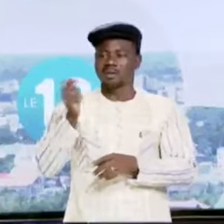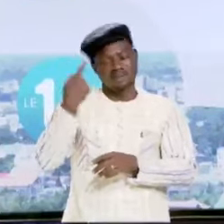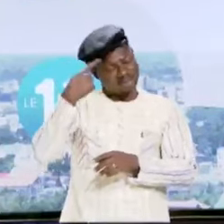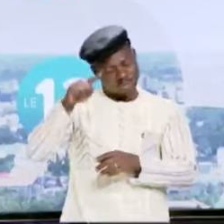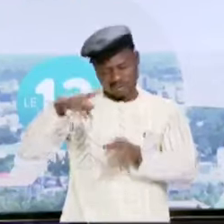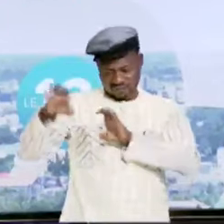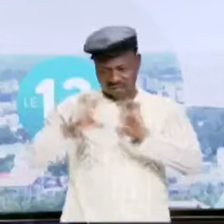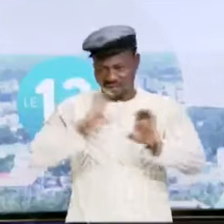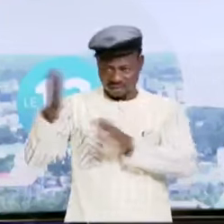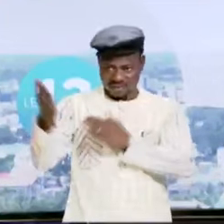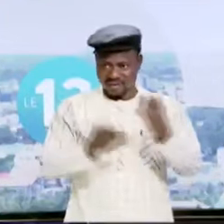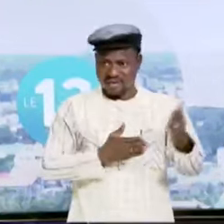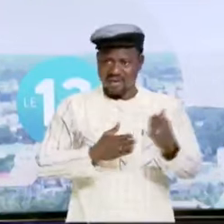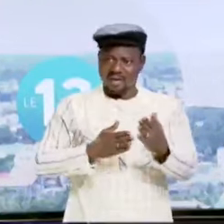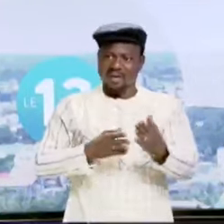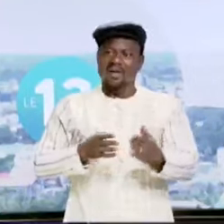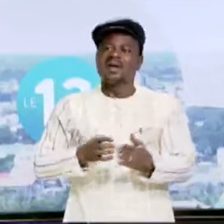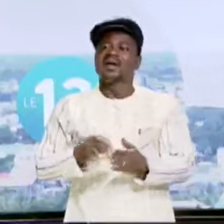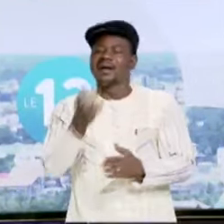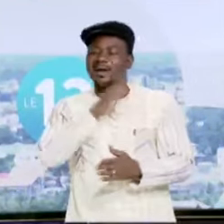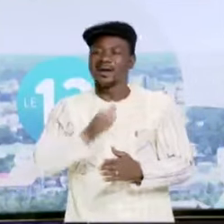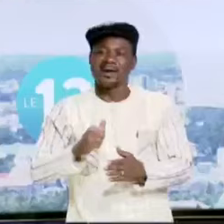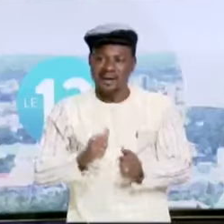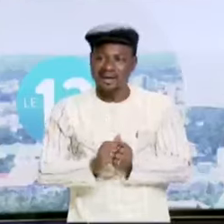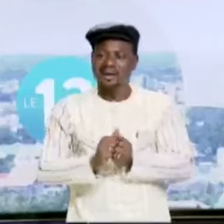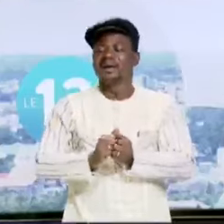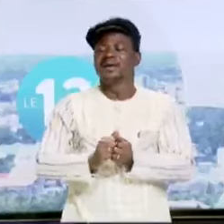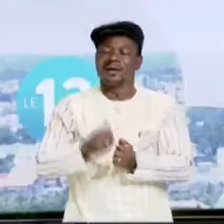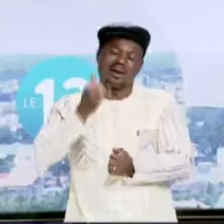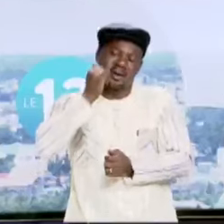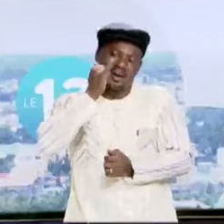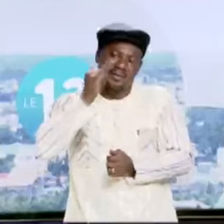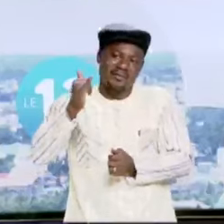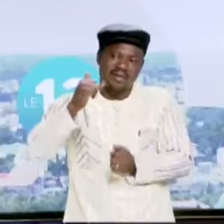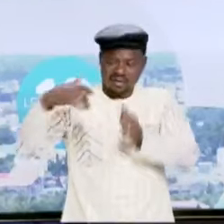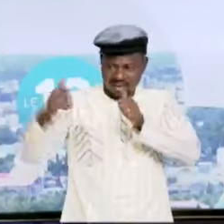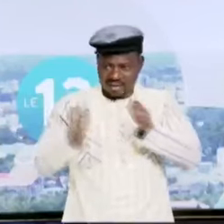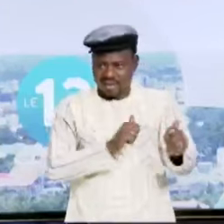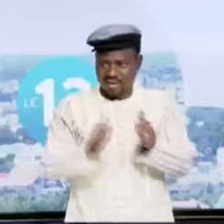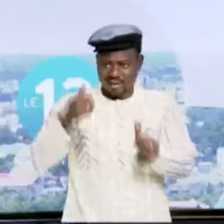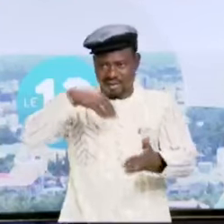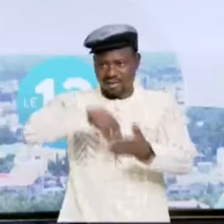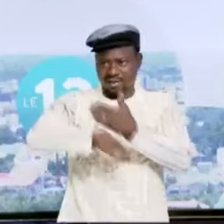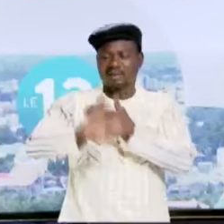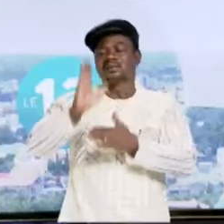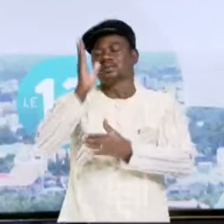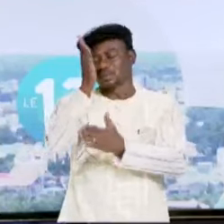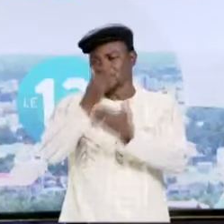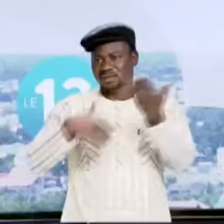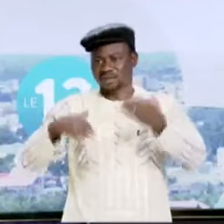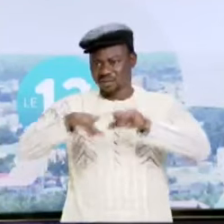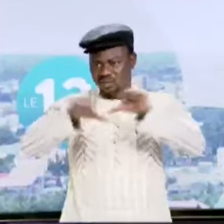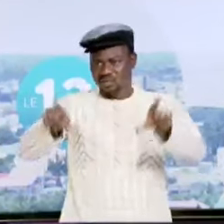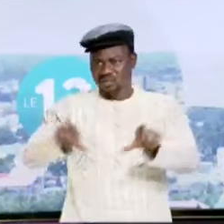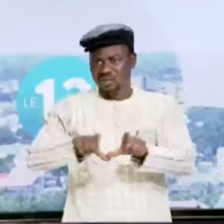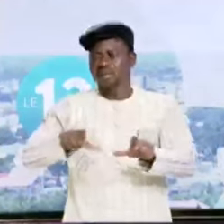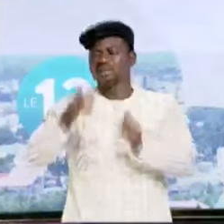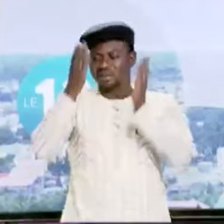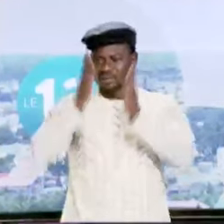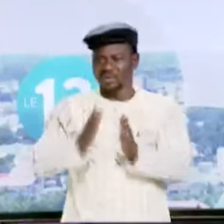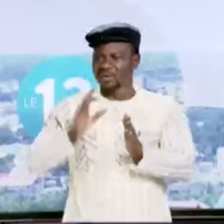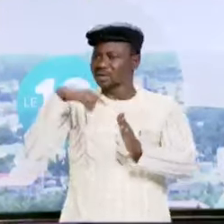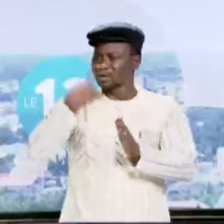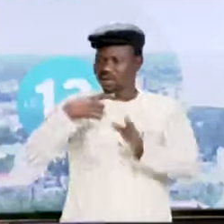de la fraîcheur. Voilà, donc dans certains rites, l'éventailleur est la personne justement qui fait